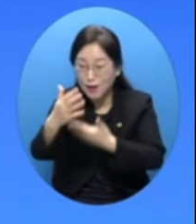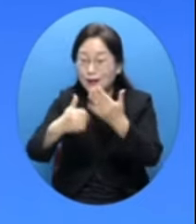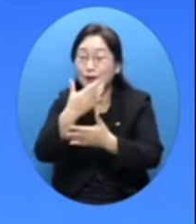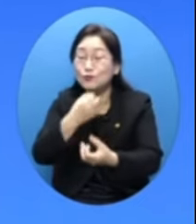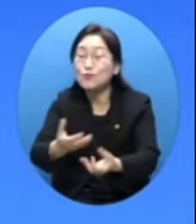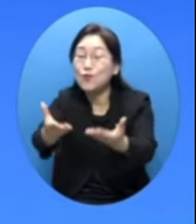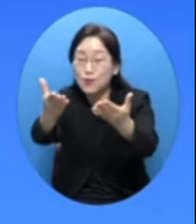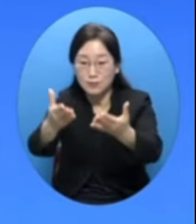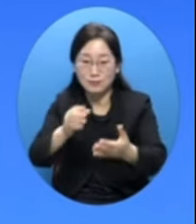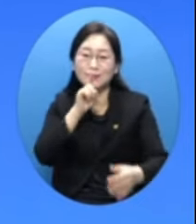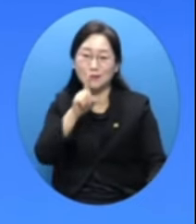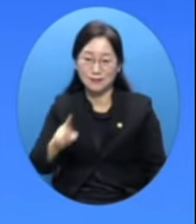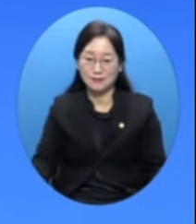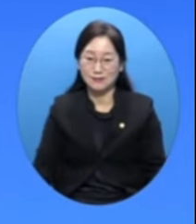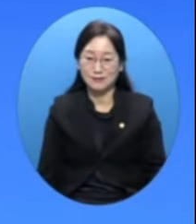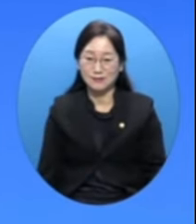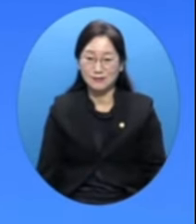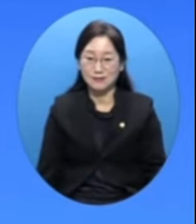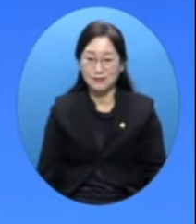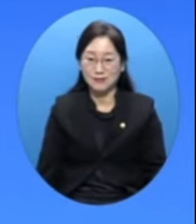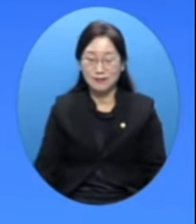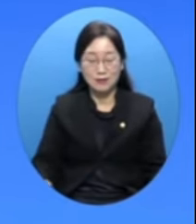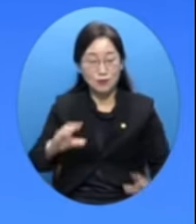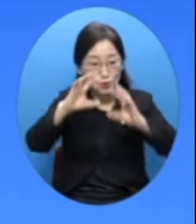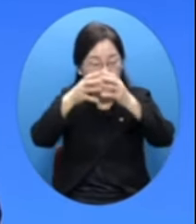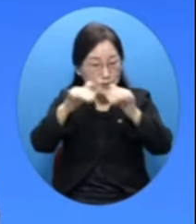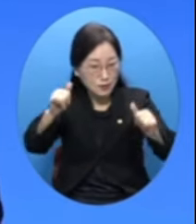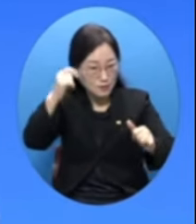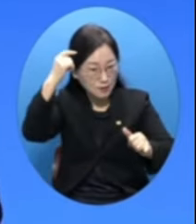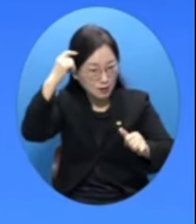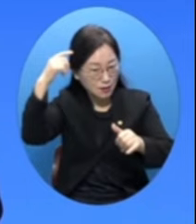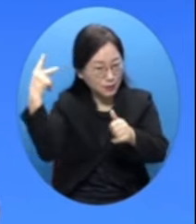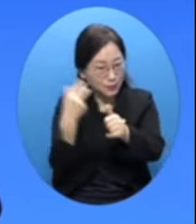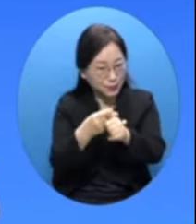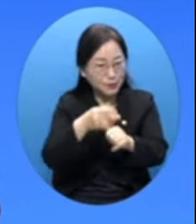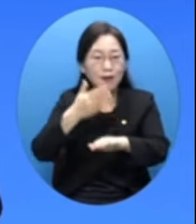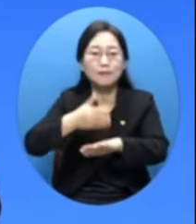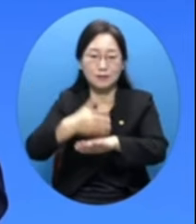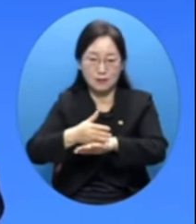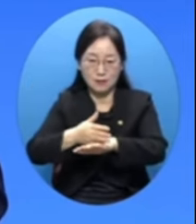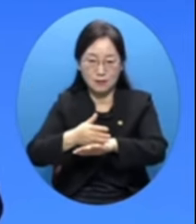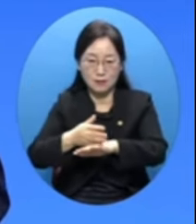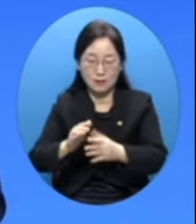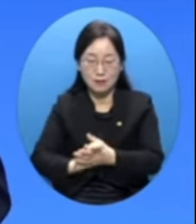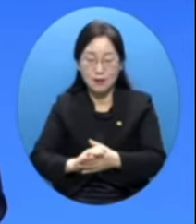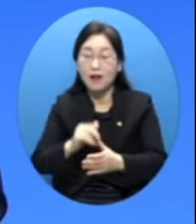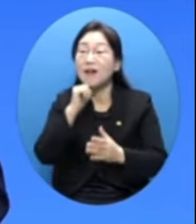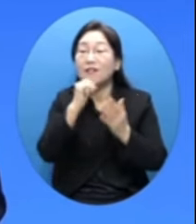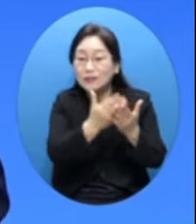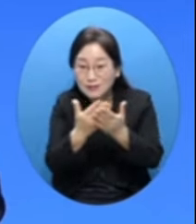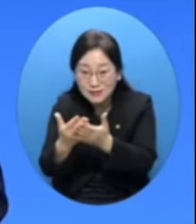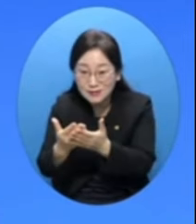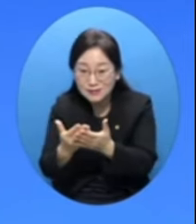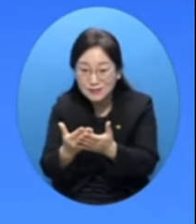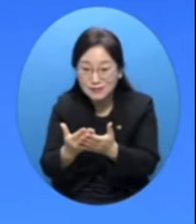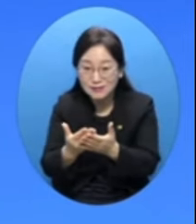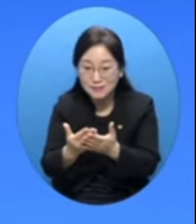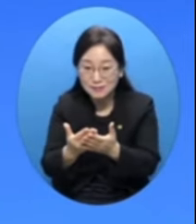합니다. 그들의 국민의식 가운데 하나님께 감사하는 마음이 있어요. 거지들도 자기에게